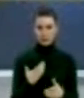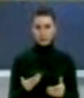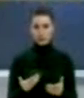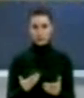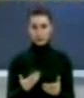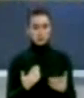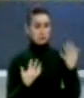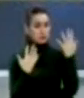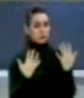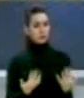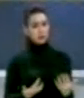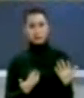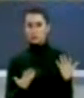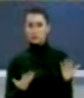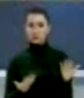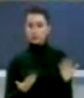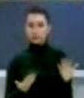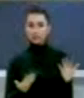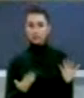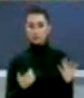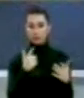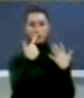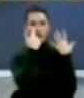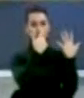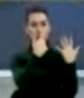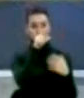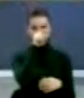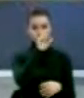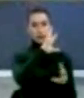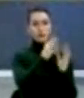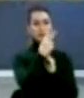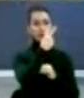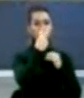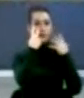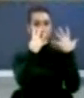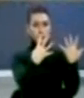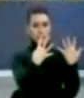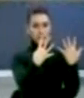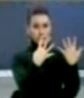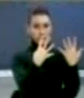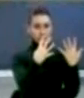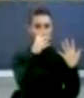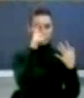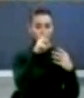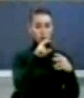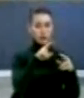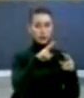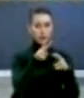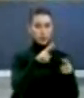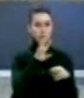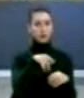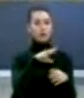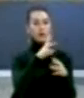matematikë thjesht, a jeni marrë vesh që në 7 komunat t'jen 29 gjyqtar, për cilve 25 sërb dhe 24